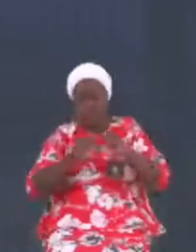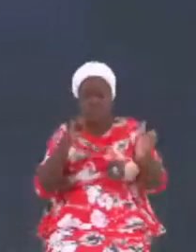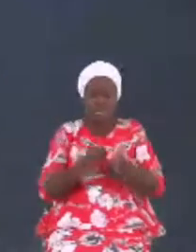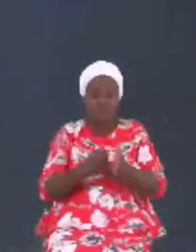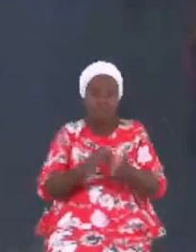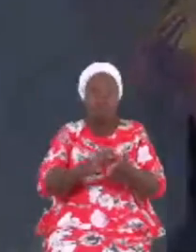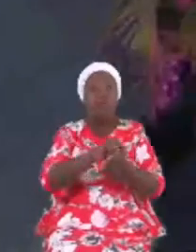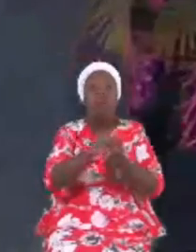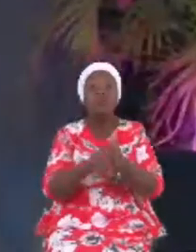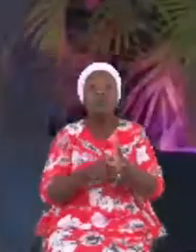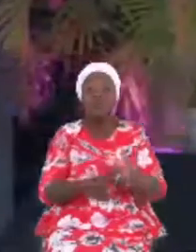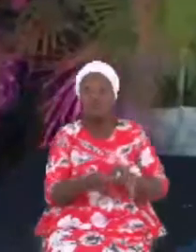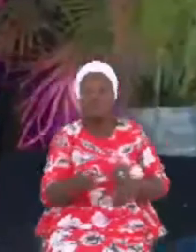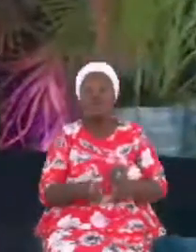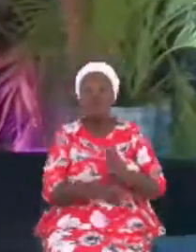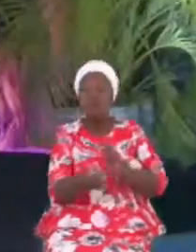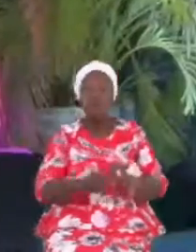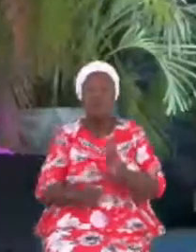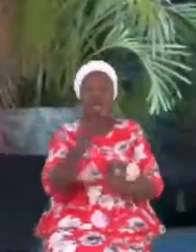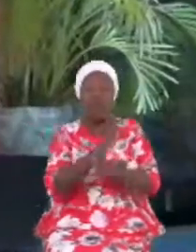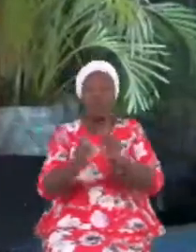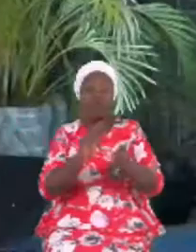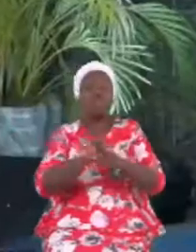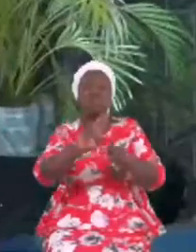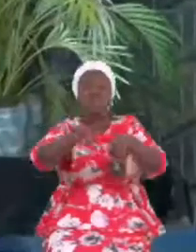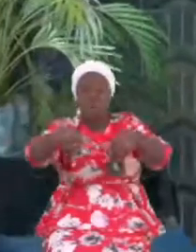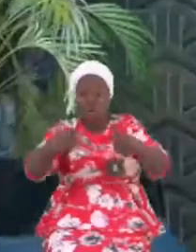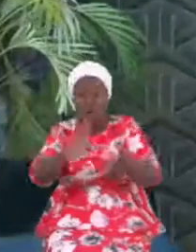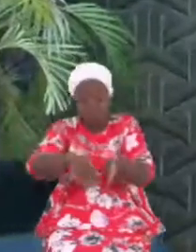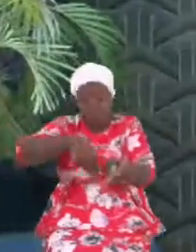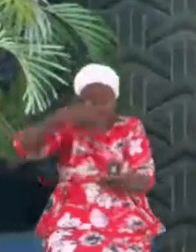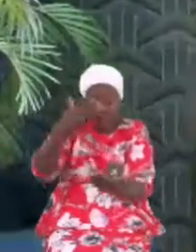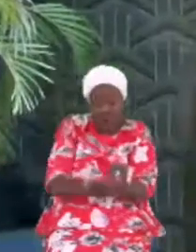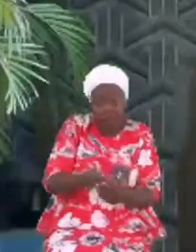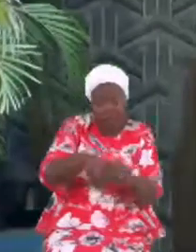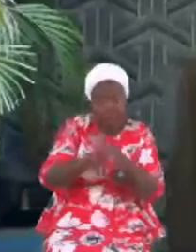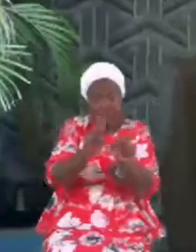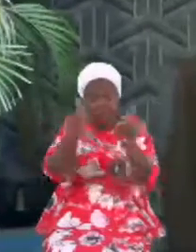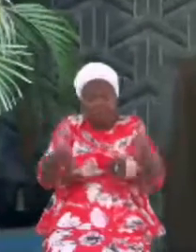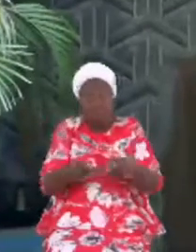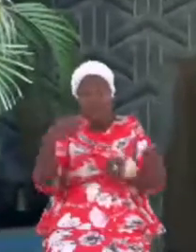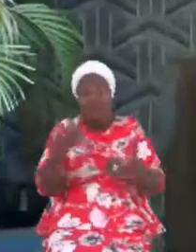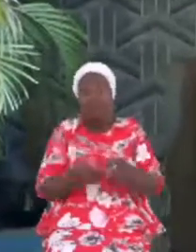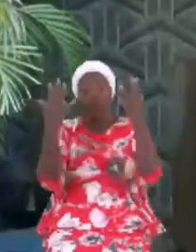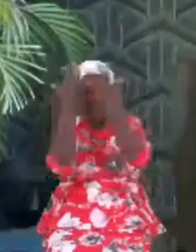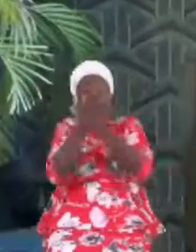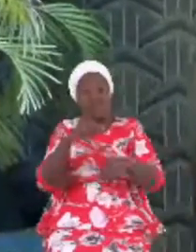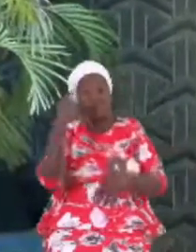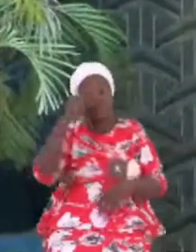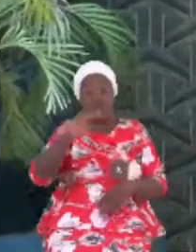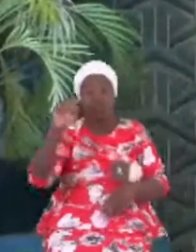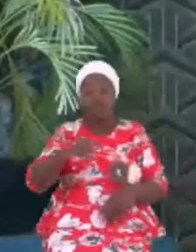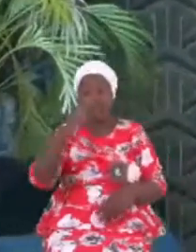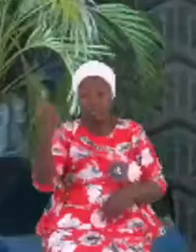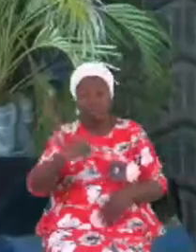qui sont large d'esprit, ils vont atterrir dans un lieu de ténèbres pour l'éternité. Jésus